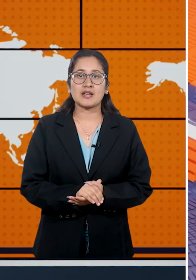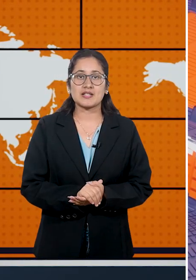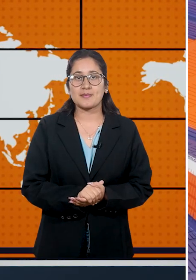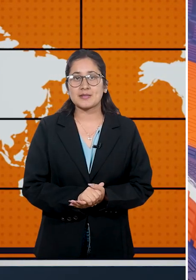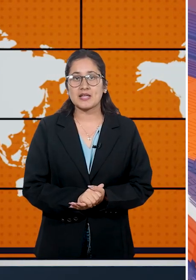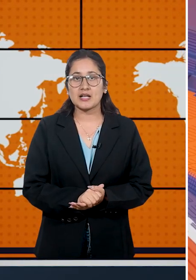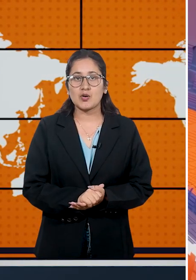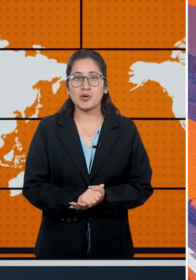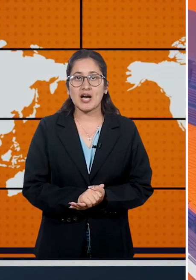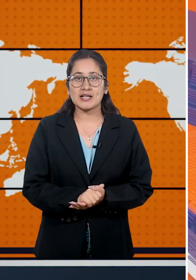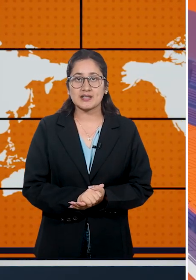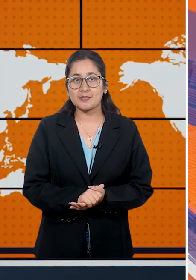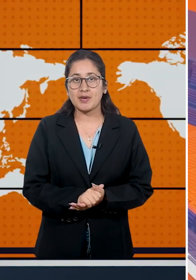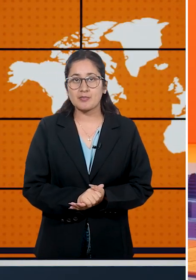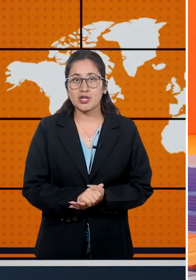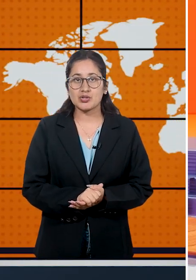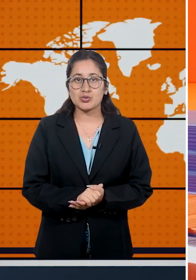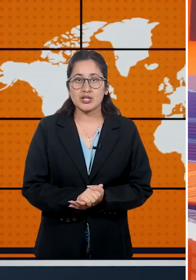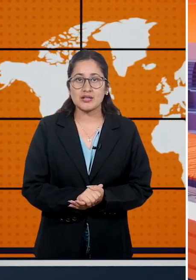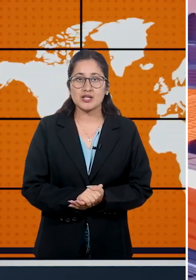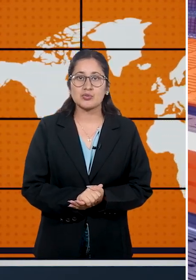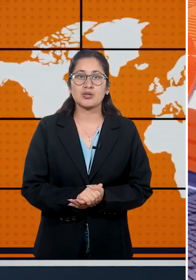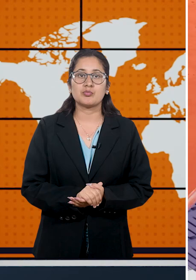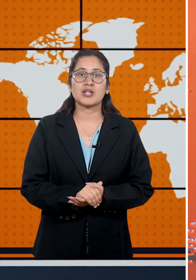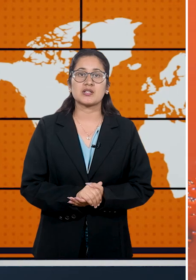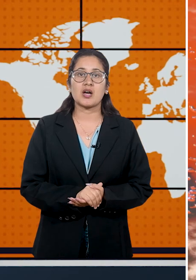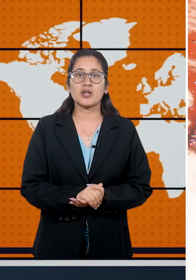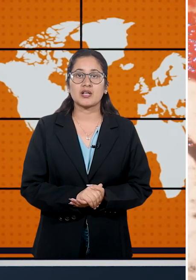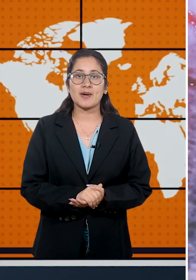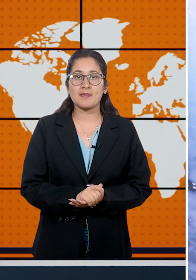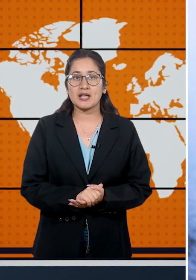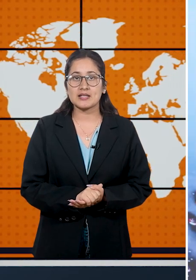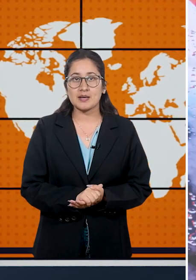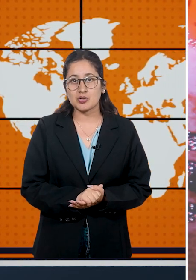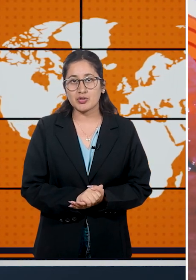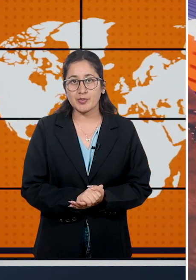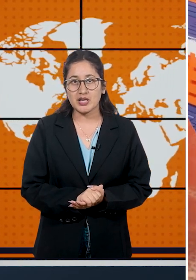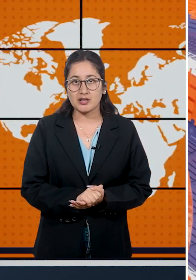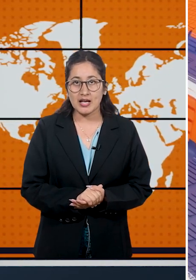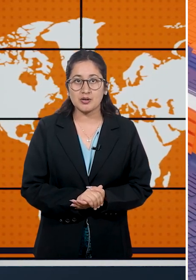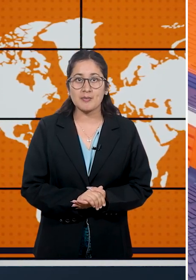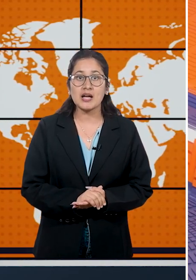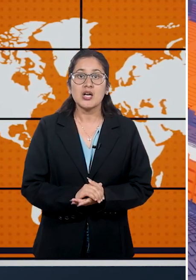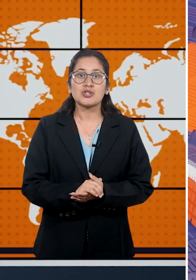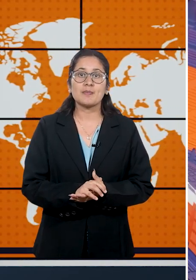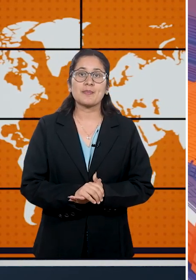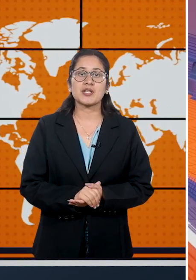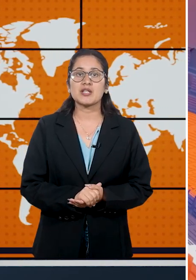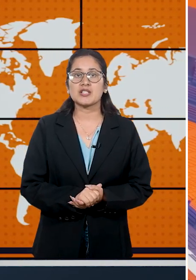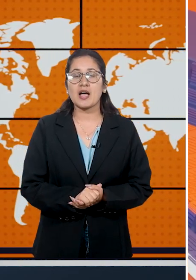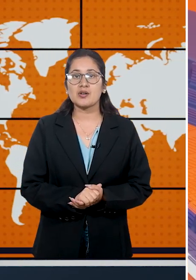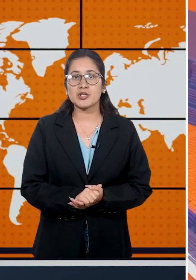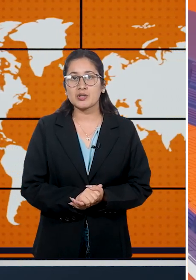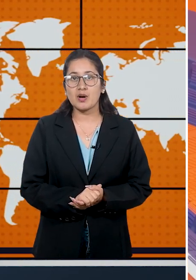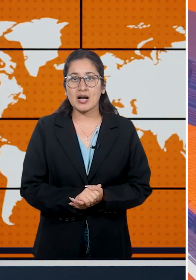नेकपा एकीकृत समाजवादीका उपमहासचिव मेघमणि चौधरीलाई देशद्रोहीको मुद्दा चलाउन नेकपा एमालेका सांसद सूर्यप्रसाद ढकालको माग। सोमबार